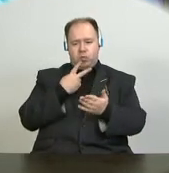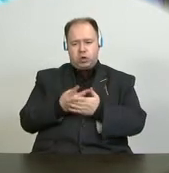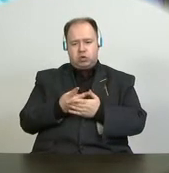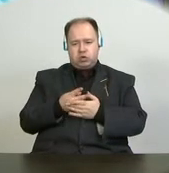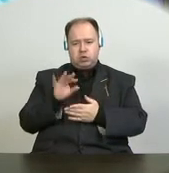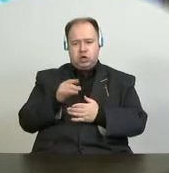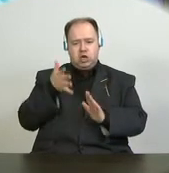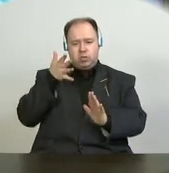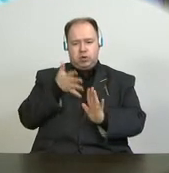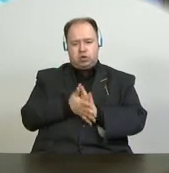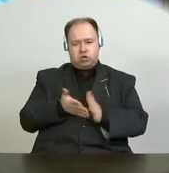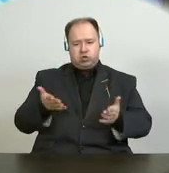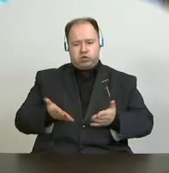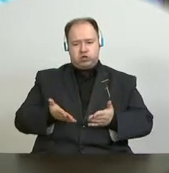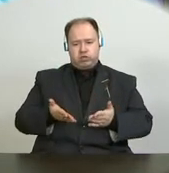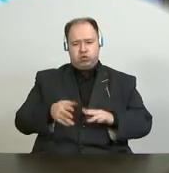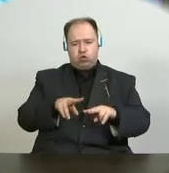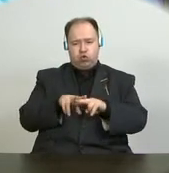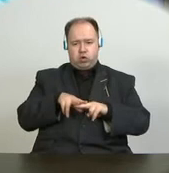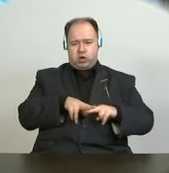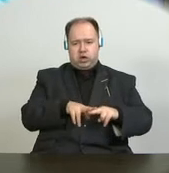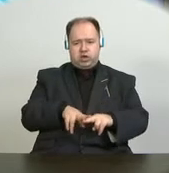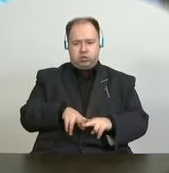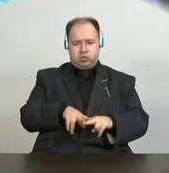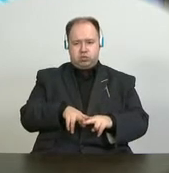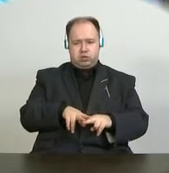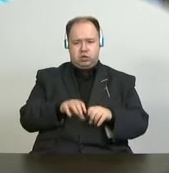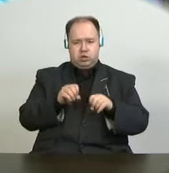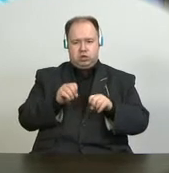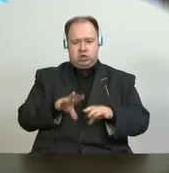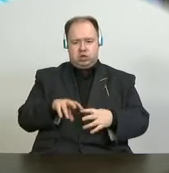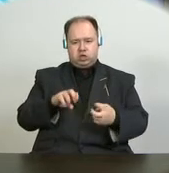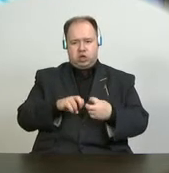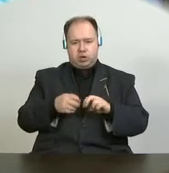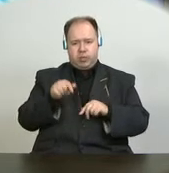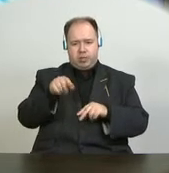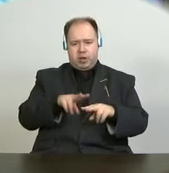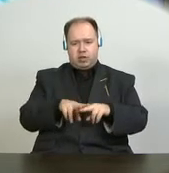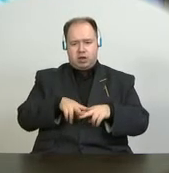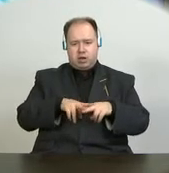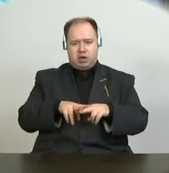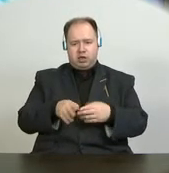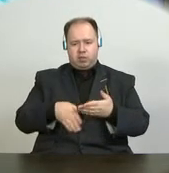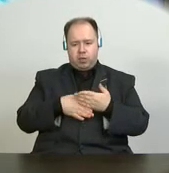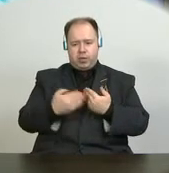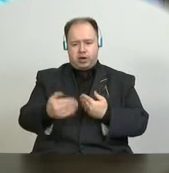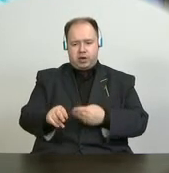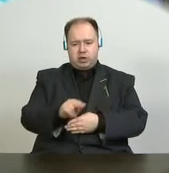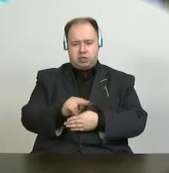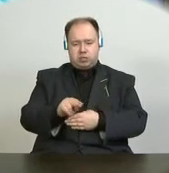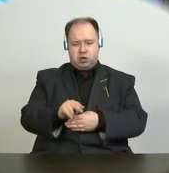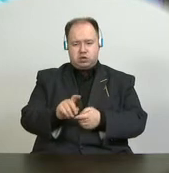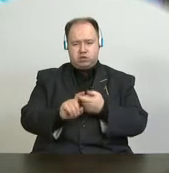погружаясь собственным живую работающую клетку решаю проблемы этой клетке частности помогая ей справиться с вирусом